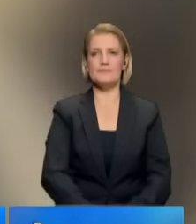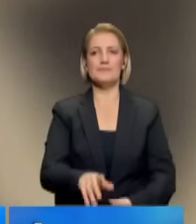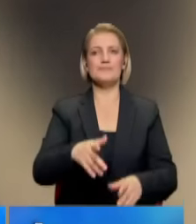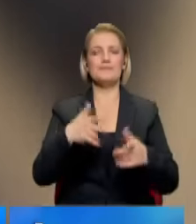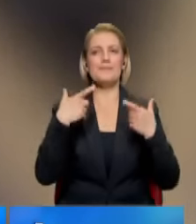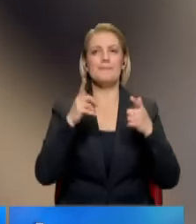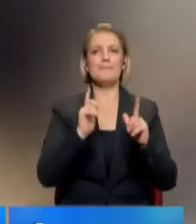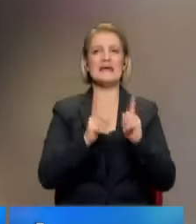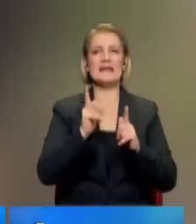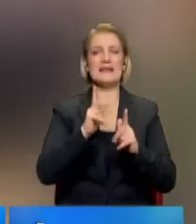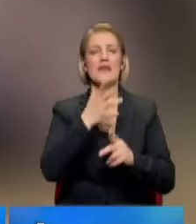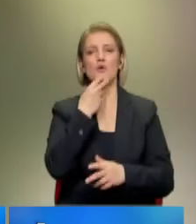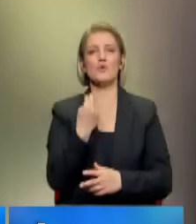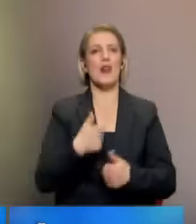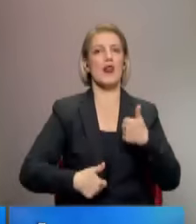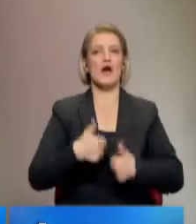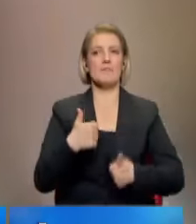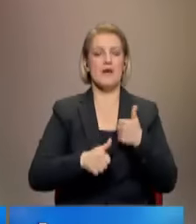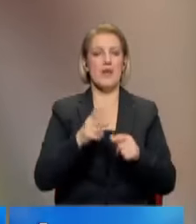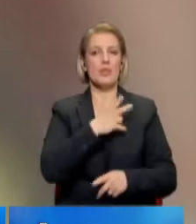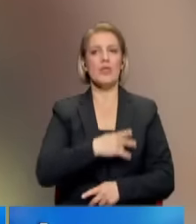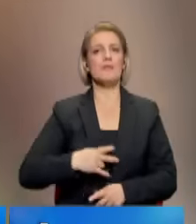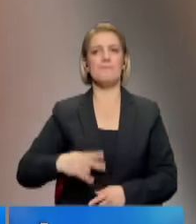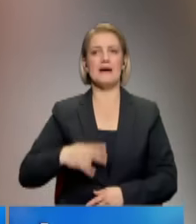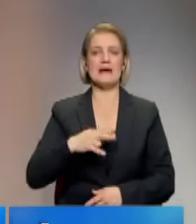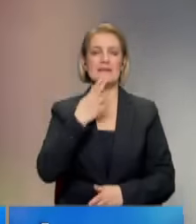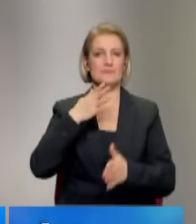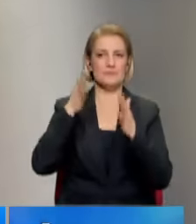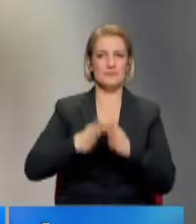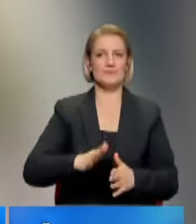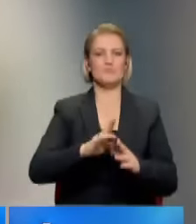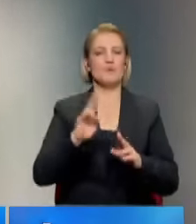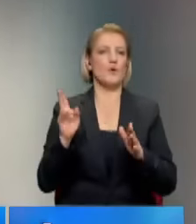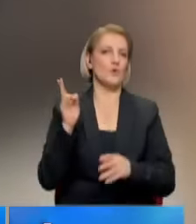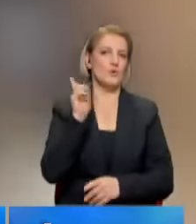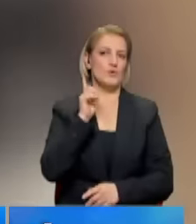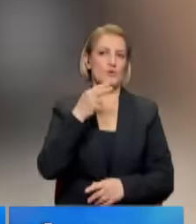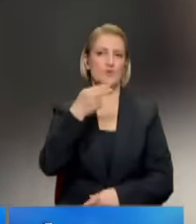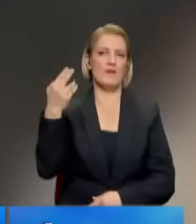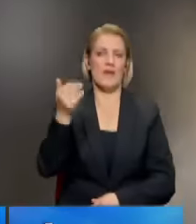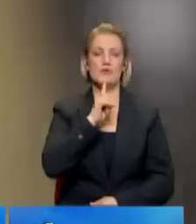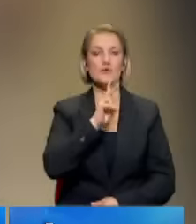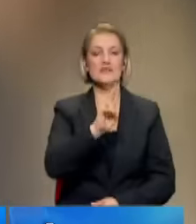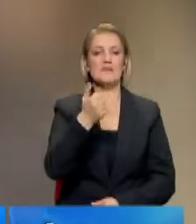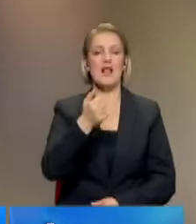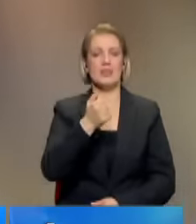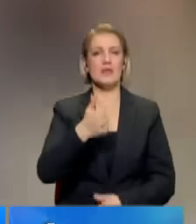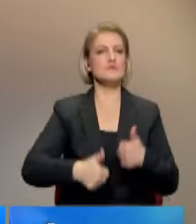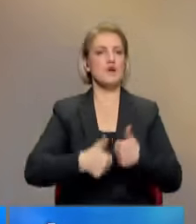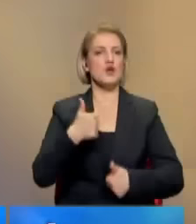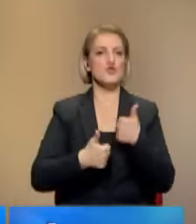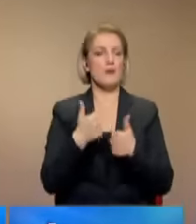Meksika'da düzenlenen kainat güzellik yarışmasında Danimarkalı Victoria Tevik Miss Universe unvanını aldı. 126 güzellik kraliçesinin